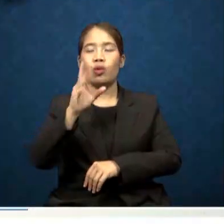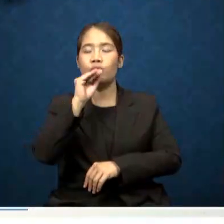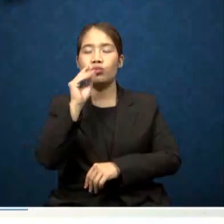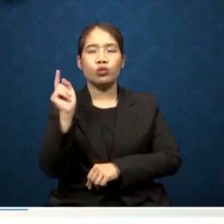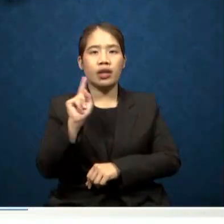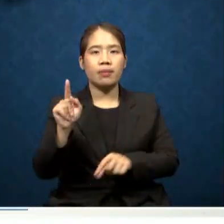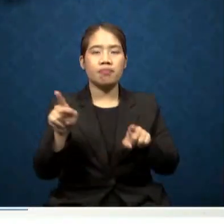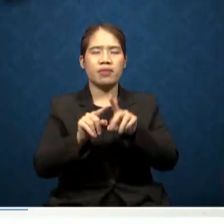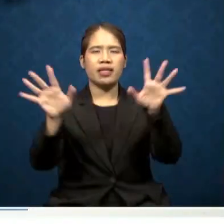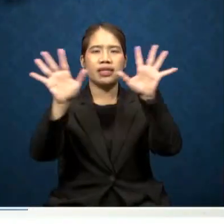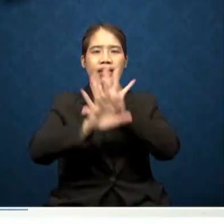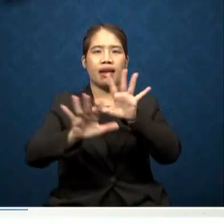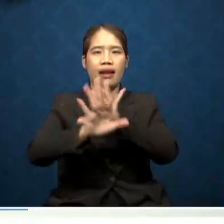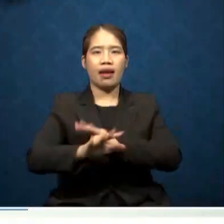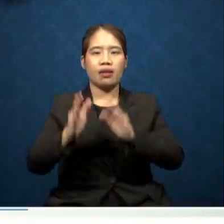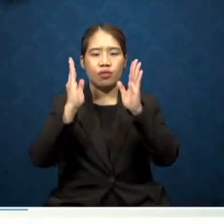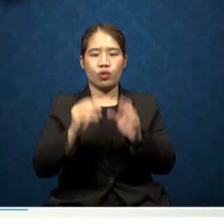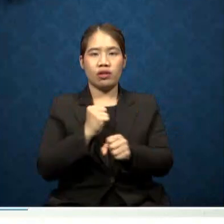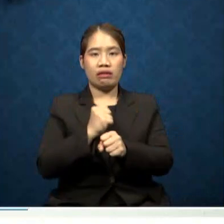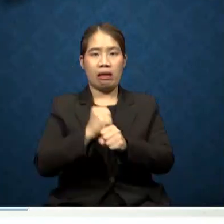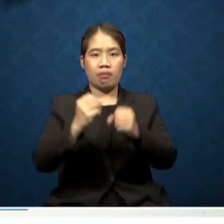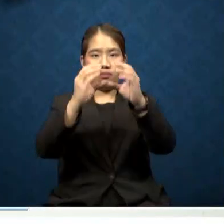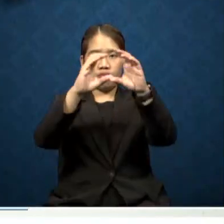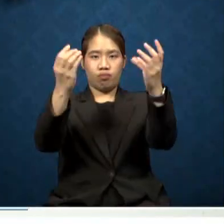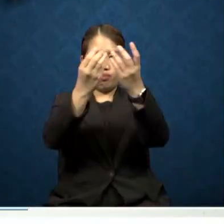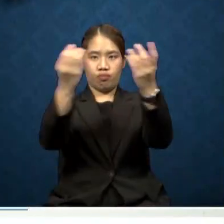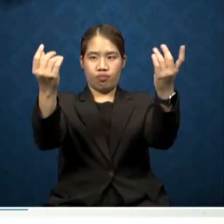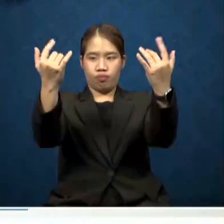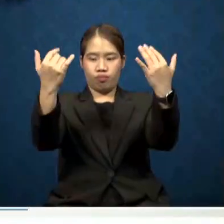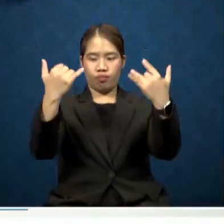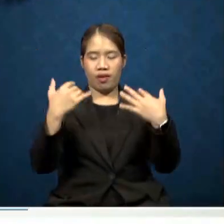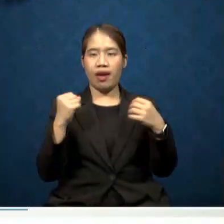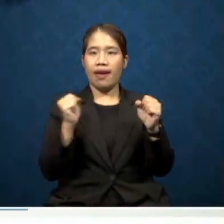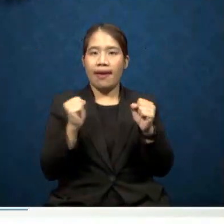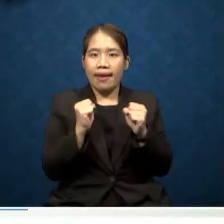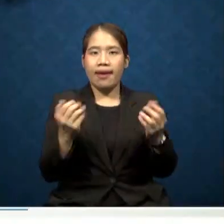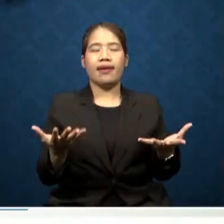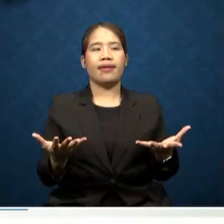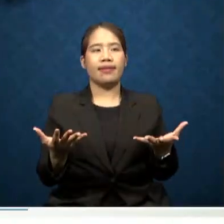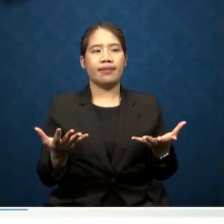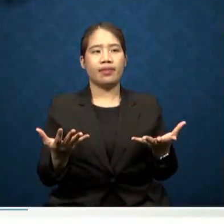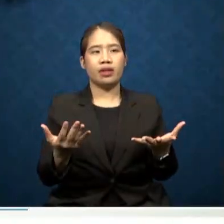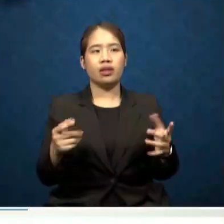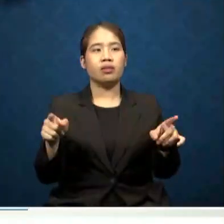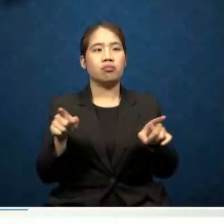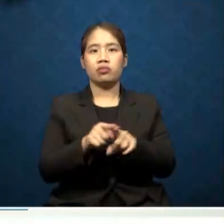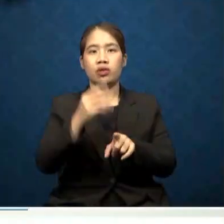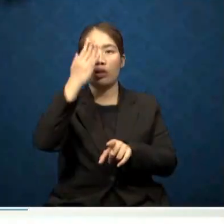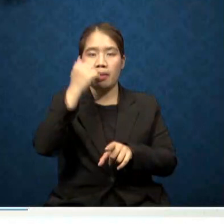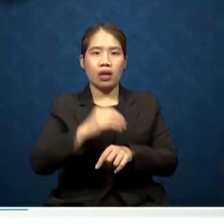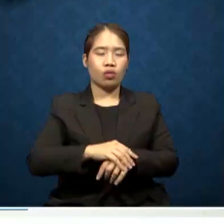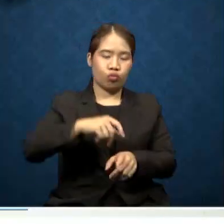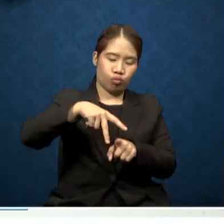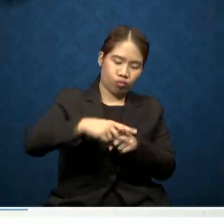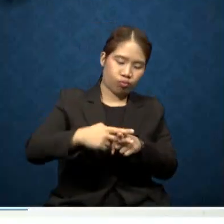เหมือนกับช่างแอร์เนี่ยครับช่าแอร์ผมจำได้คือท่านวันชัยศรศิริได้พูดนะครับช่างแอร์นี่แอร์เก่งมากนะครับ